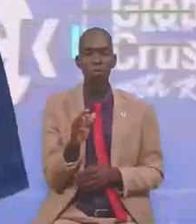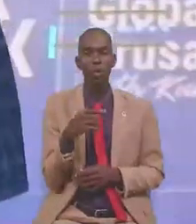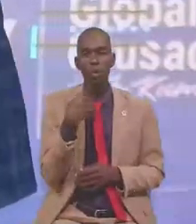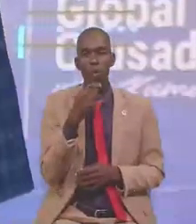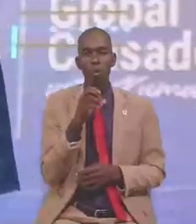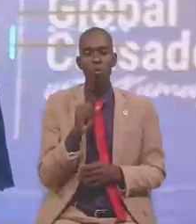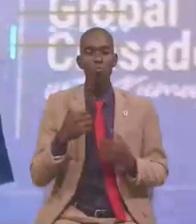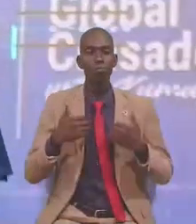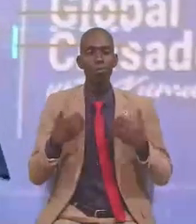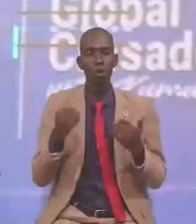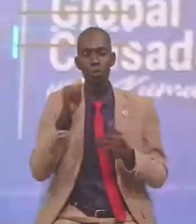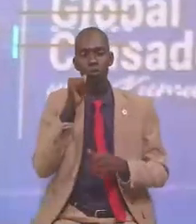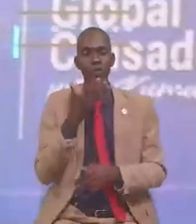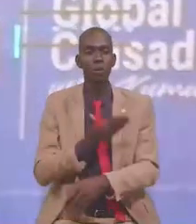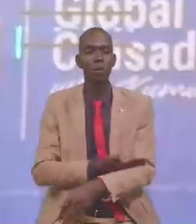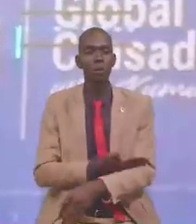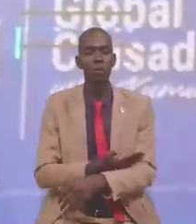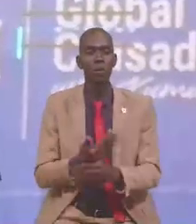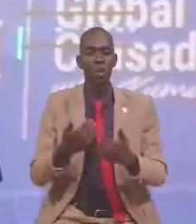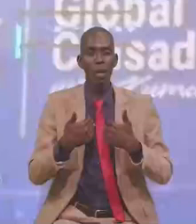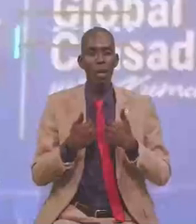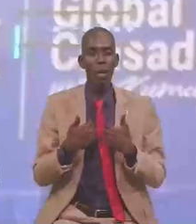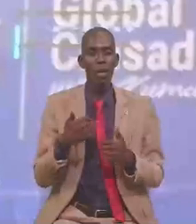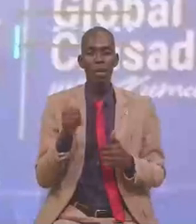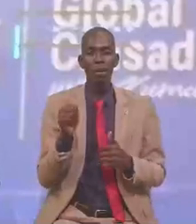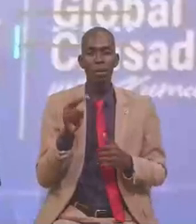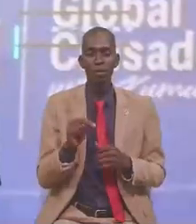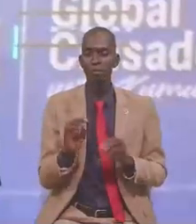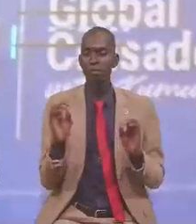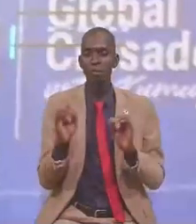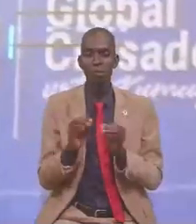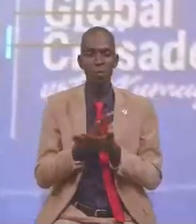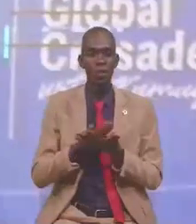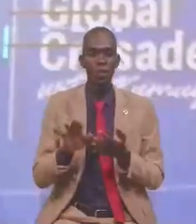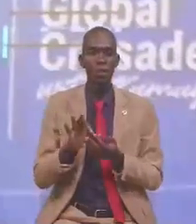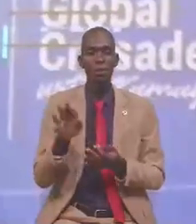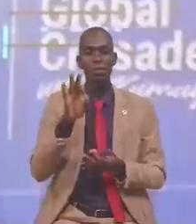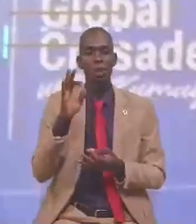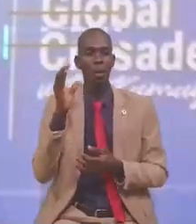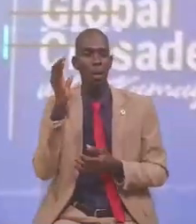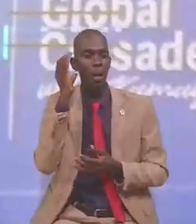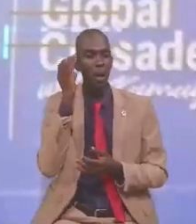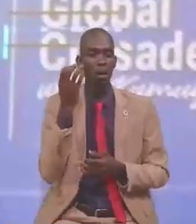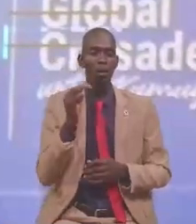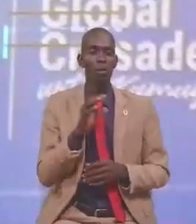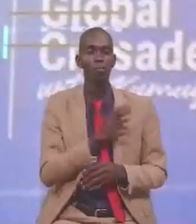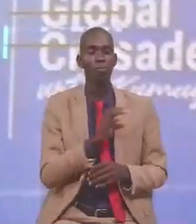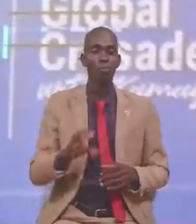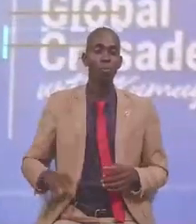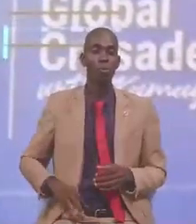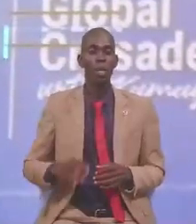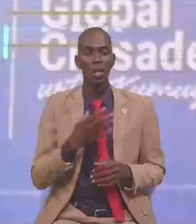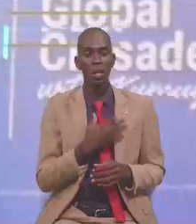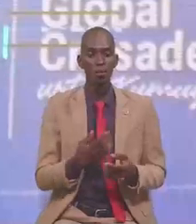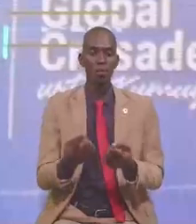dont la fille était possédée d'un esprit impur entendit parler